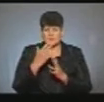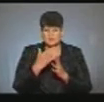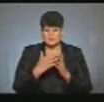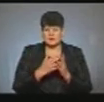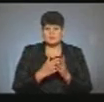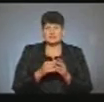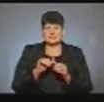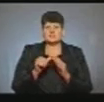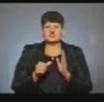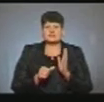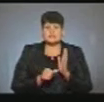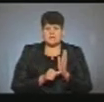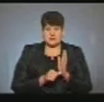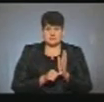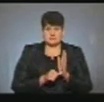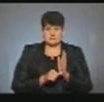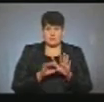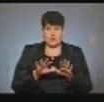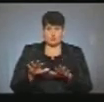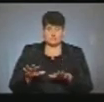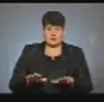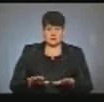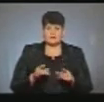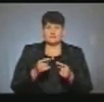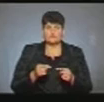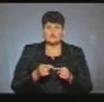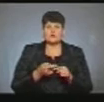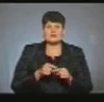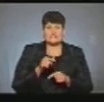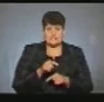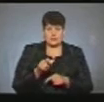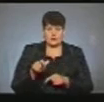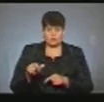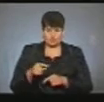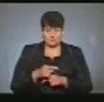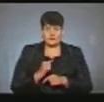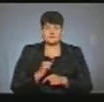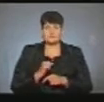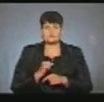ну, по 16 по посадах. І відповідно ці люди, вони,